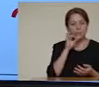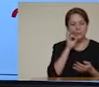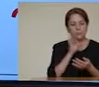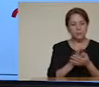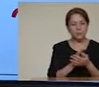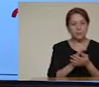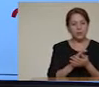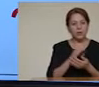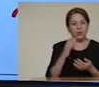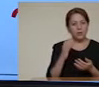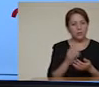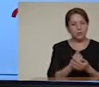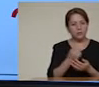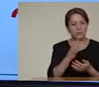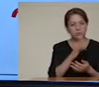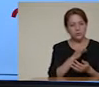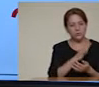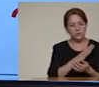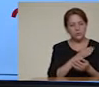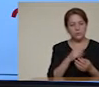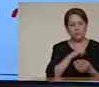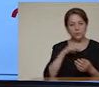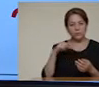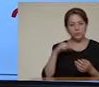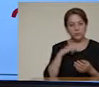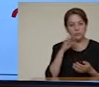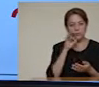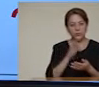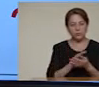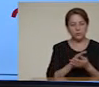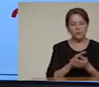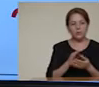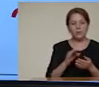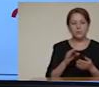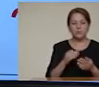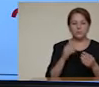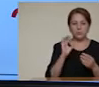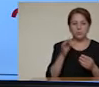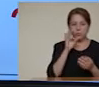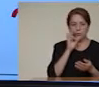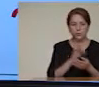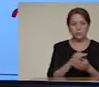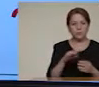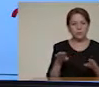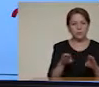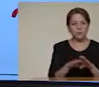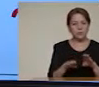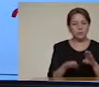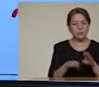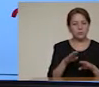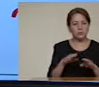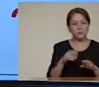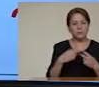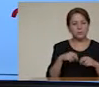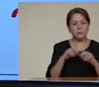Javobingizni aniqlab olgan bo'lsangiz, o'zingizni javobingizni quyidagi to'g'ri javob bilan taqqoslab olishingiz